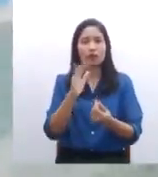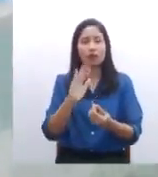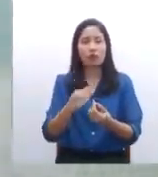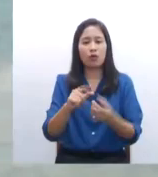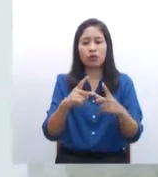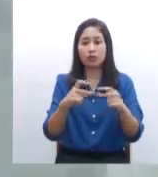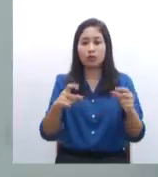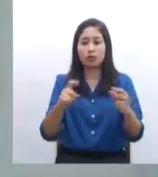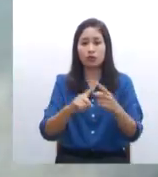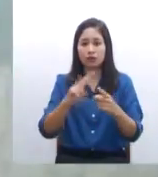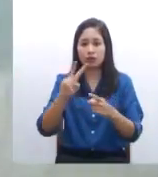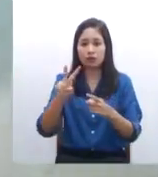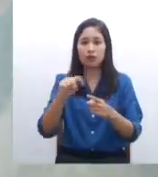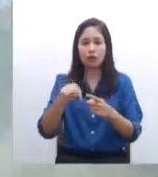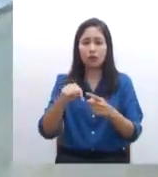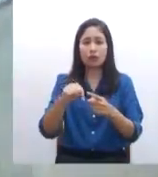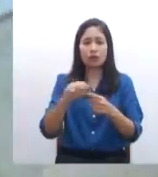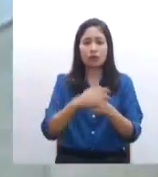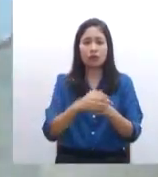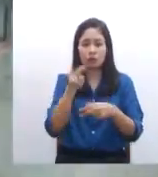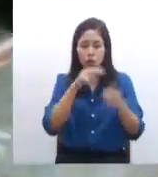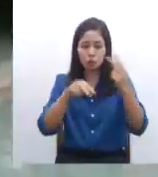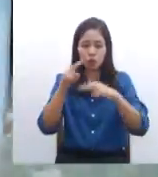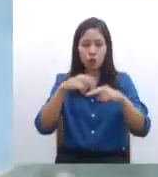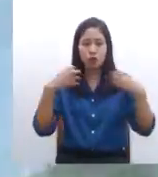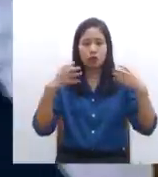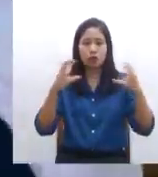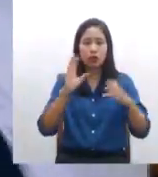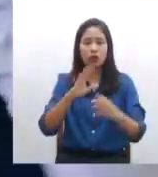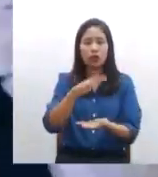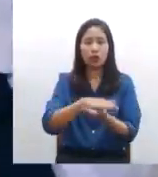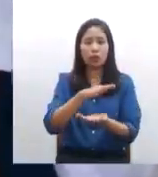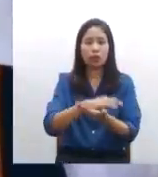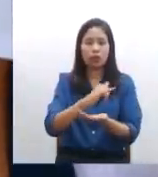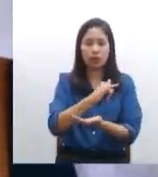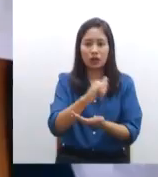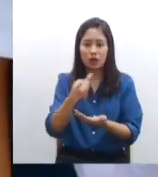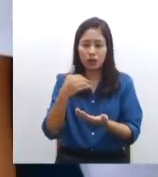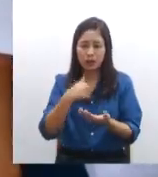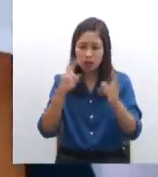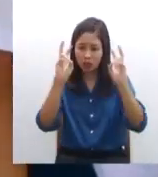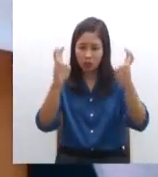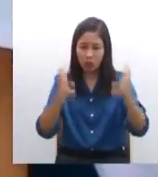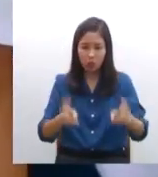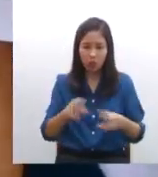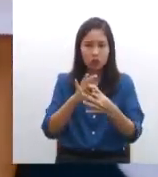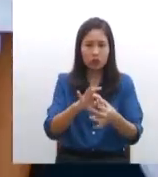2ซึ่งเป็นการลงพื้นที่ตรวจราชการยังโรงเรียนในสังกัดซึ่งมีประเด็นในการตรวจราชการ